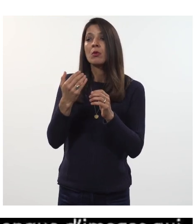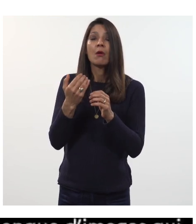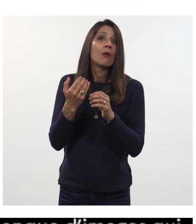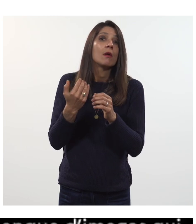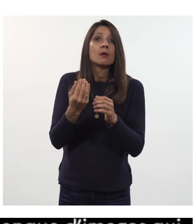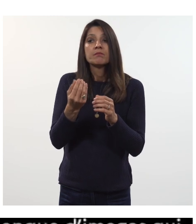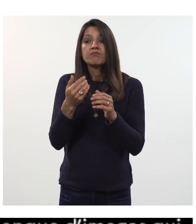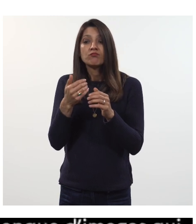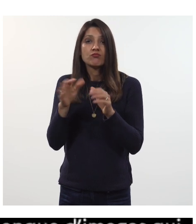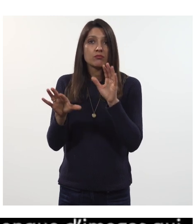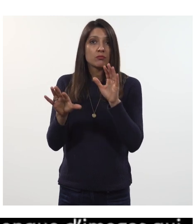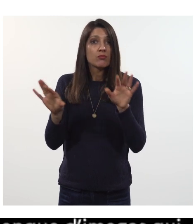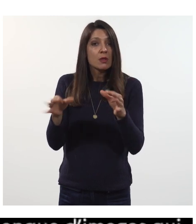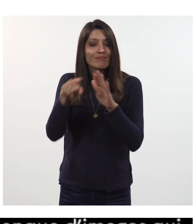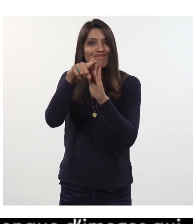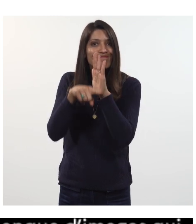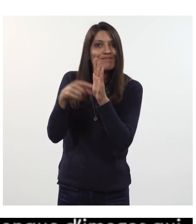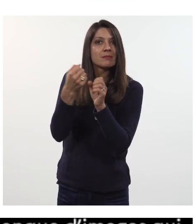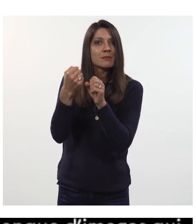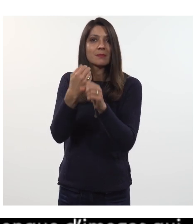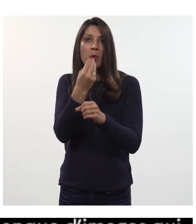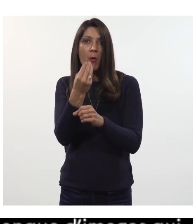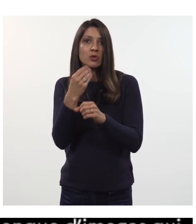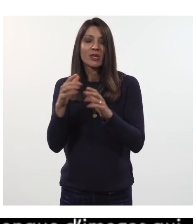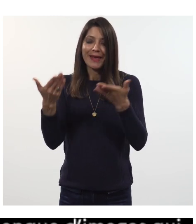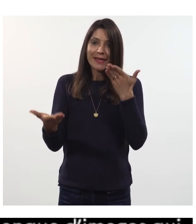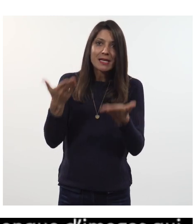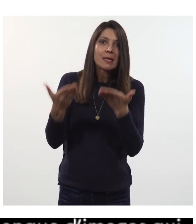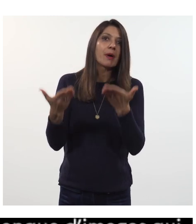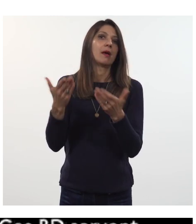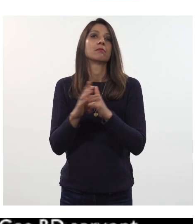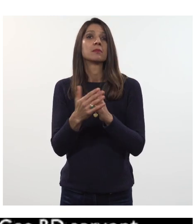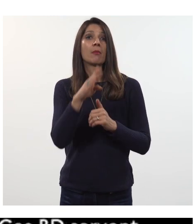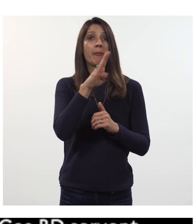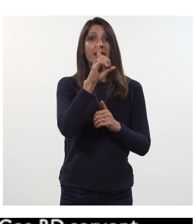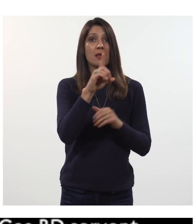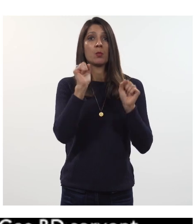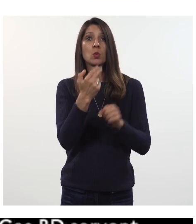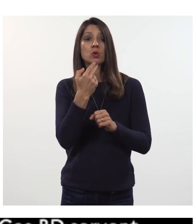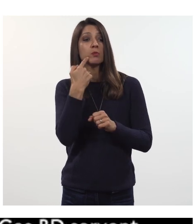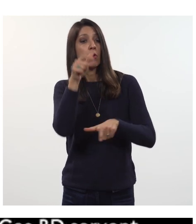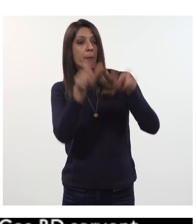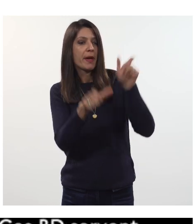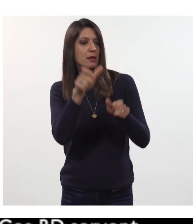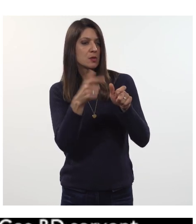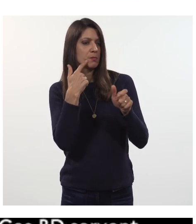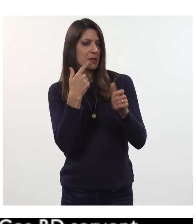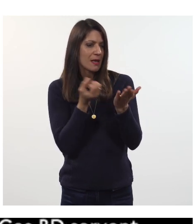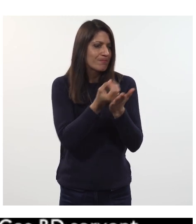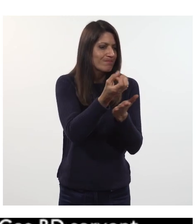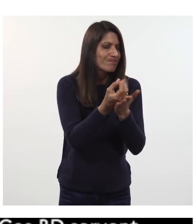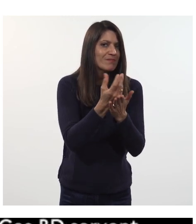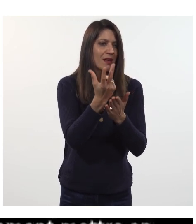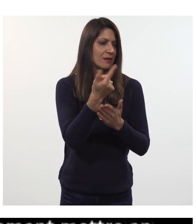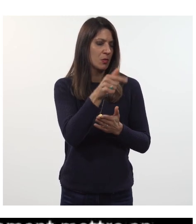pédagogique, très visuelle. Ces bandes dessinées, vous pouvez les utiliser pour des personnes qui ont des difficultés de compréhension ou d'expression